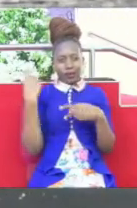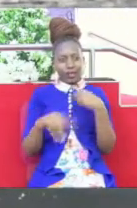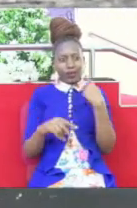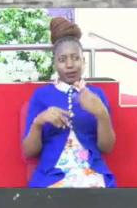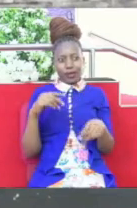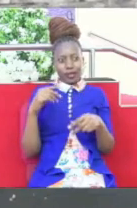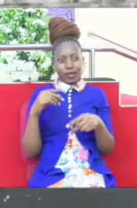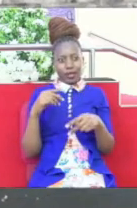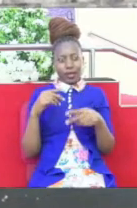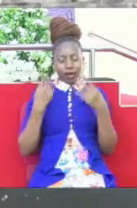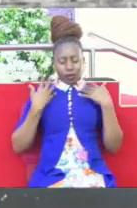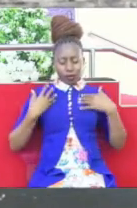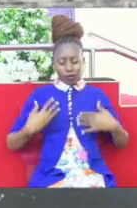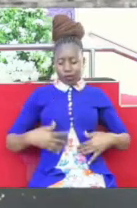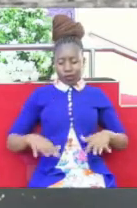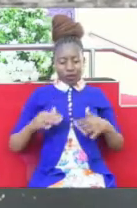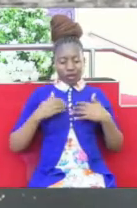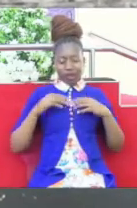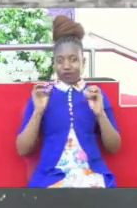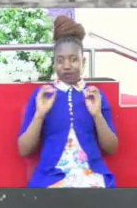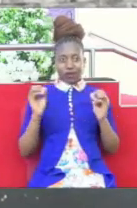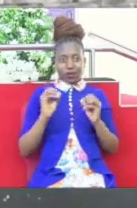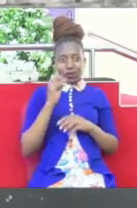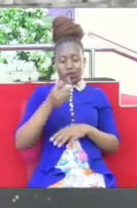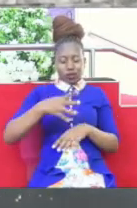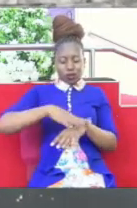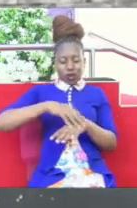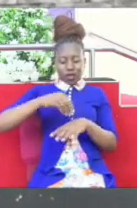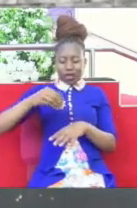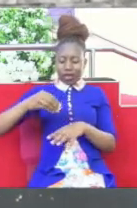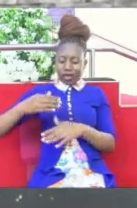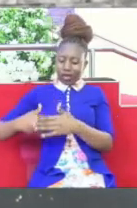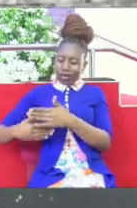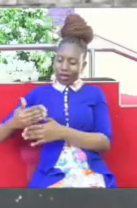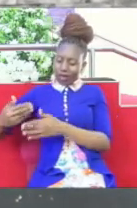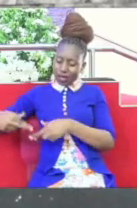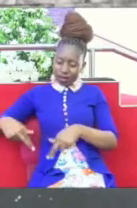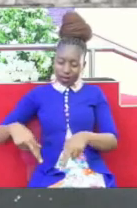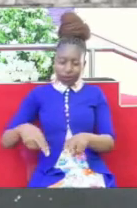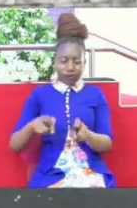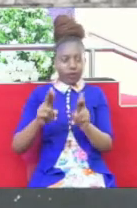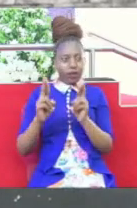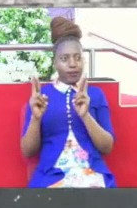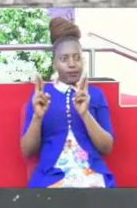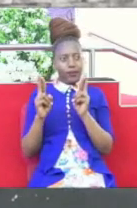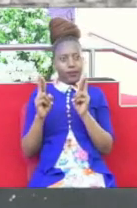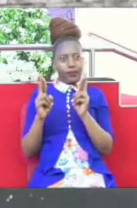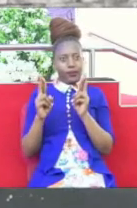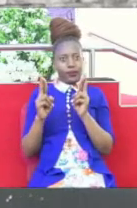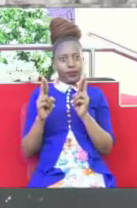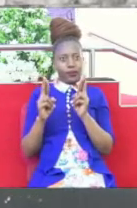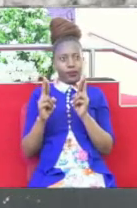of all your clothes, so you're laying naked on the side of the road. Umeraduliwa mavazi yako, unalala uchi kando ya barabara. You're laying